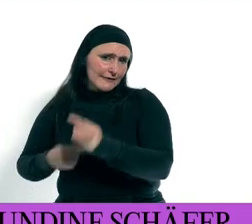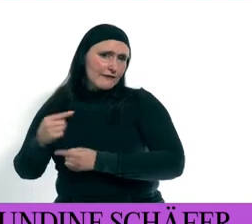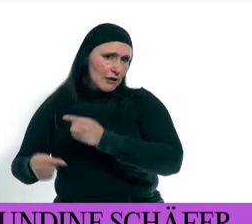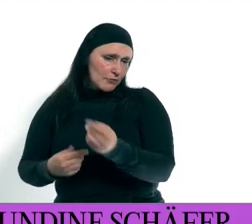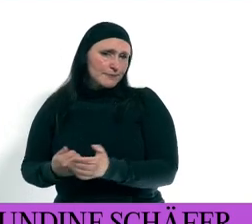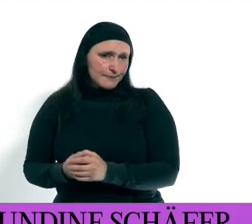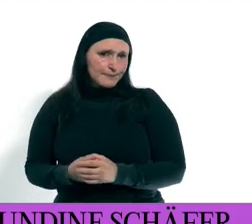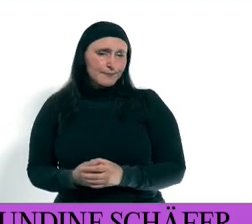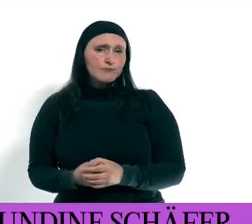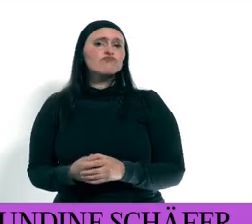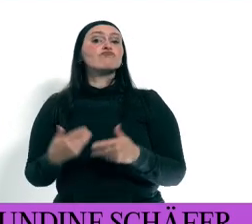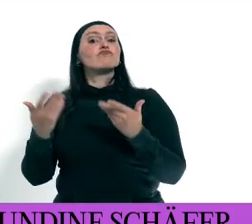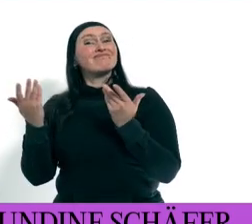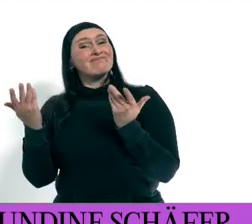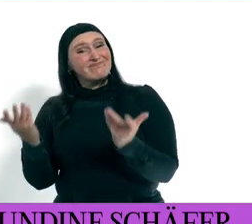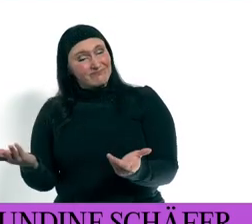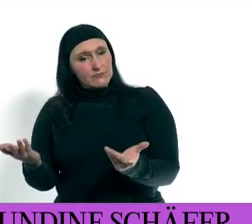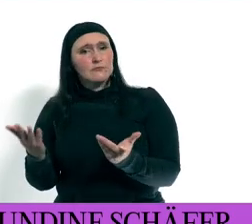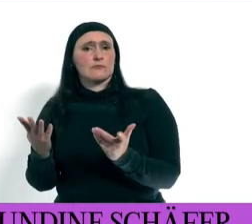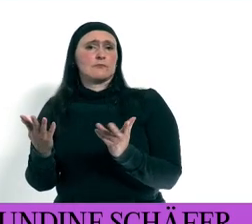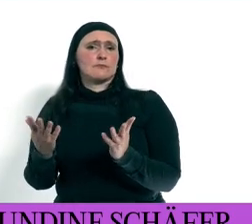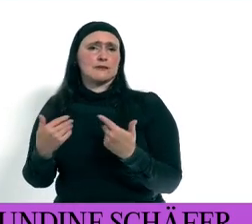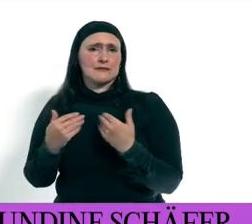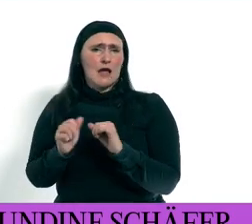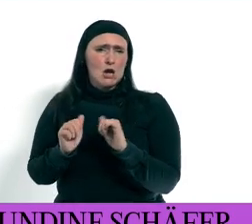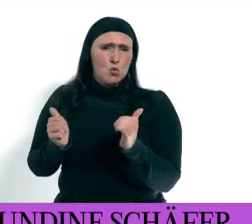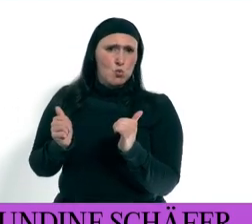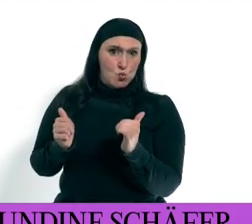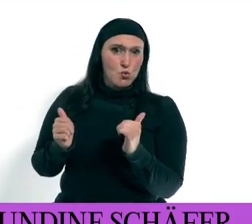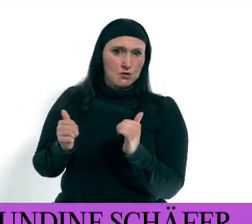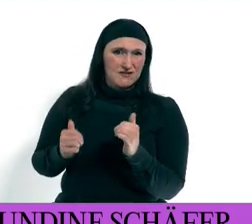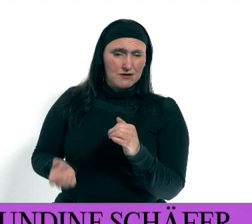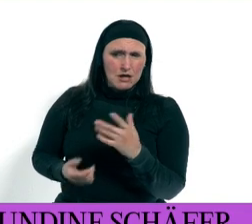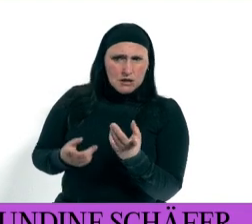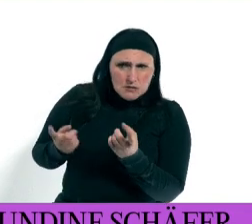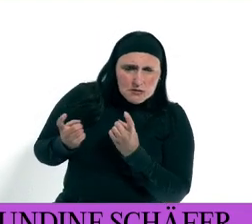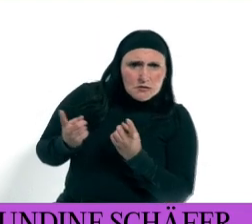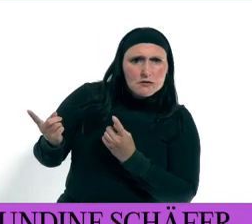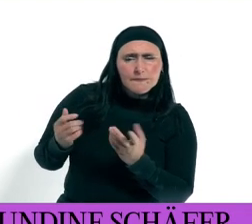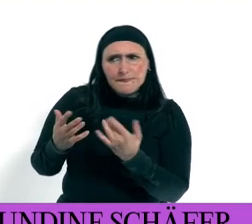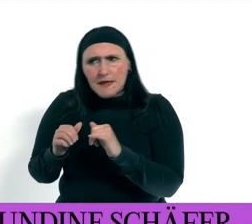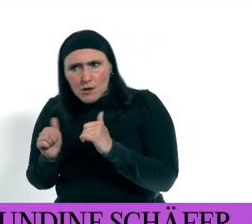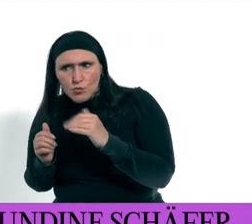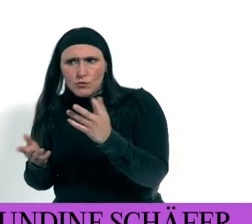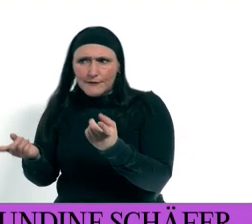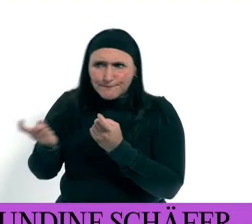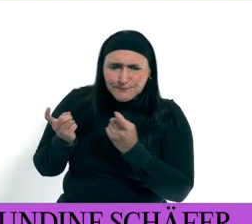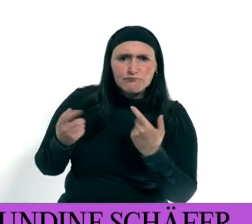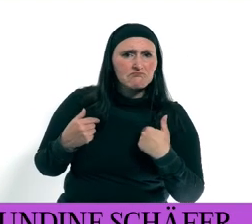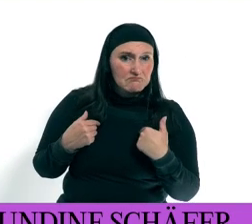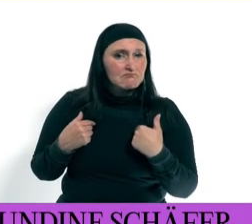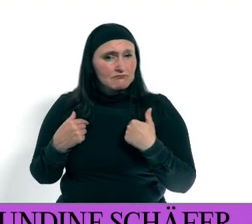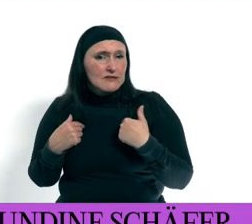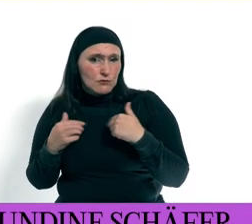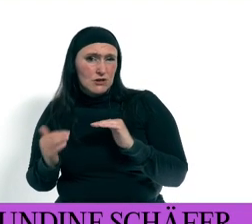konnten. Das war unsere Idee, ja, von Anfang an. Und wir mussten genau diesen Weg gehen, denn am Anfang war